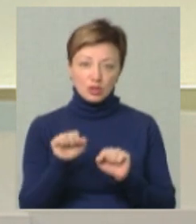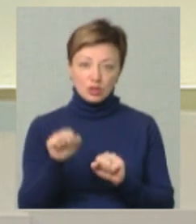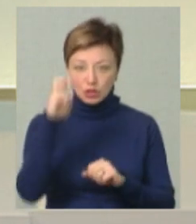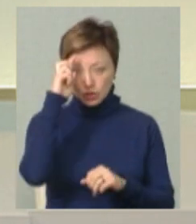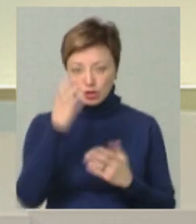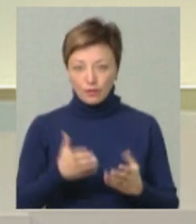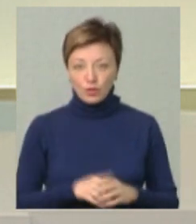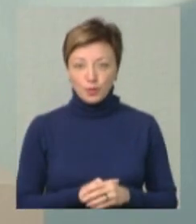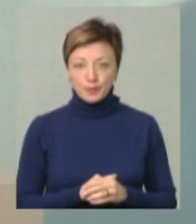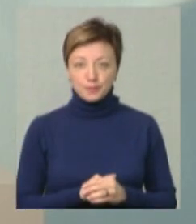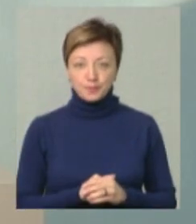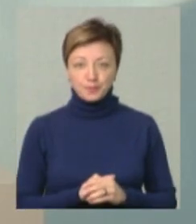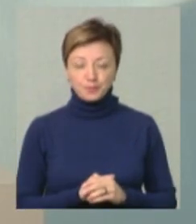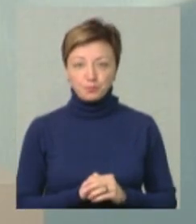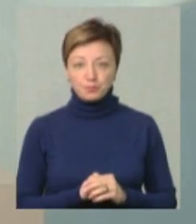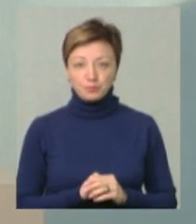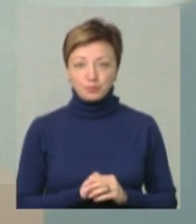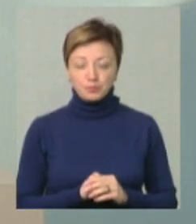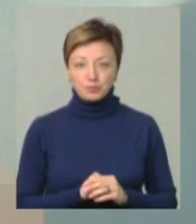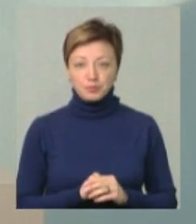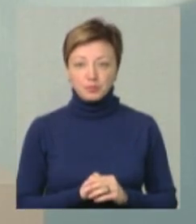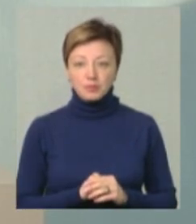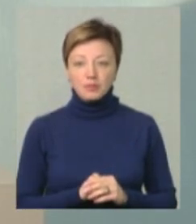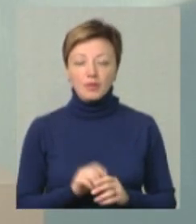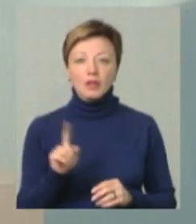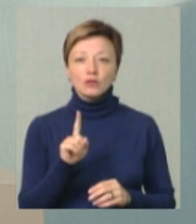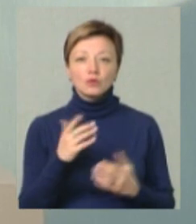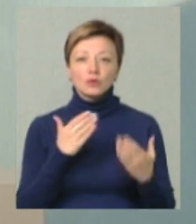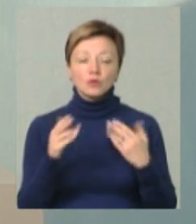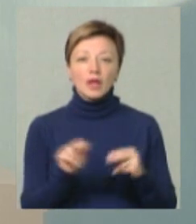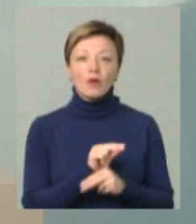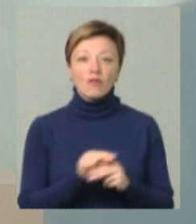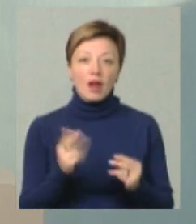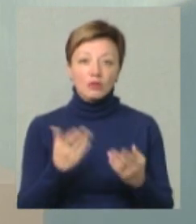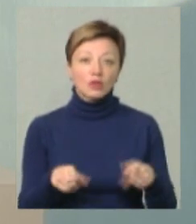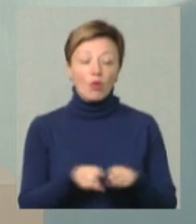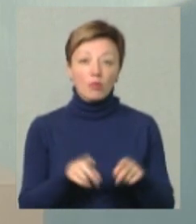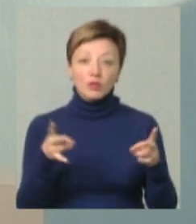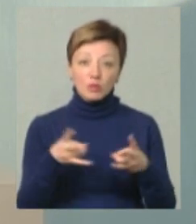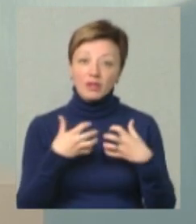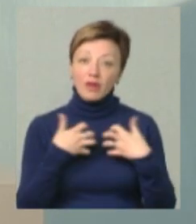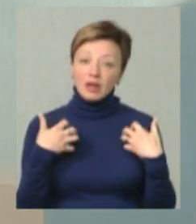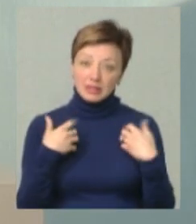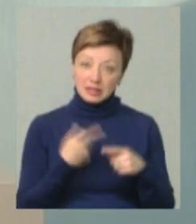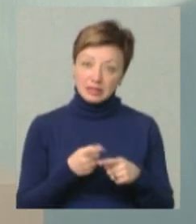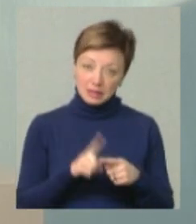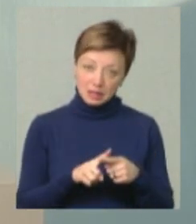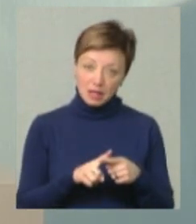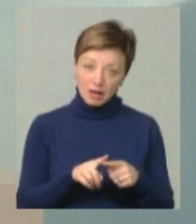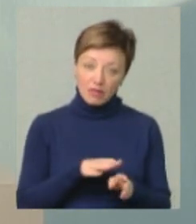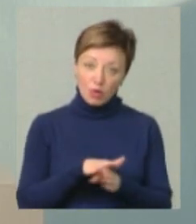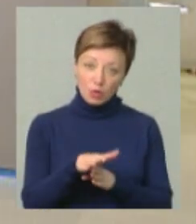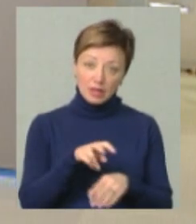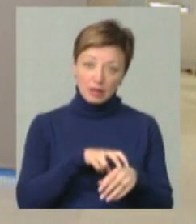захищені державою. Те, що стосується, власне, от лікування, якщо такого потребує тварина, це